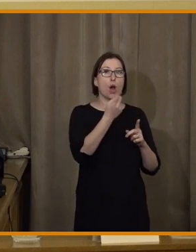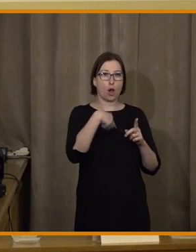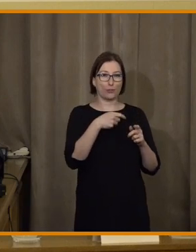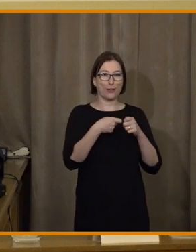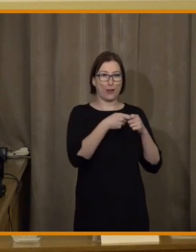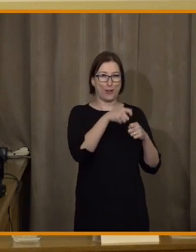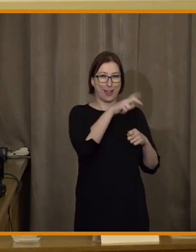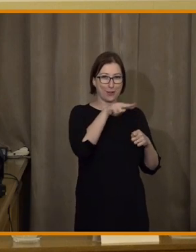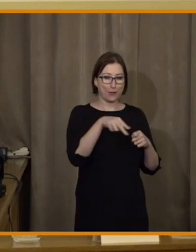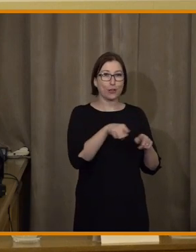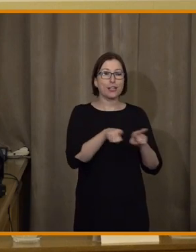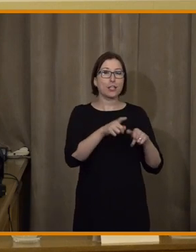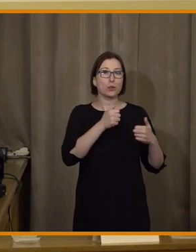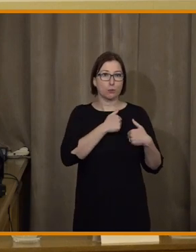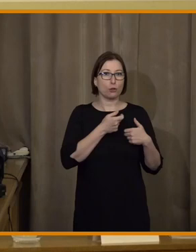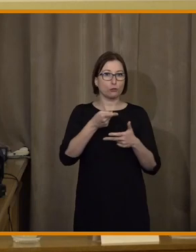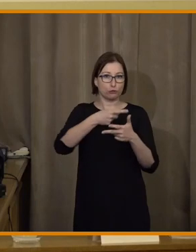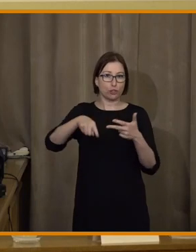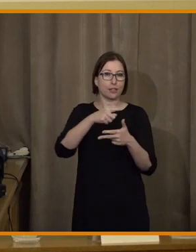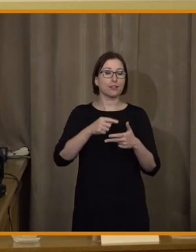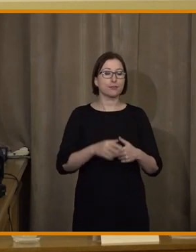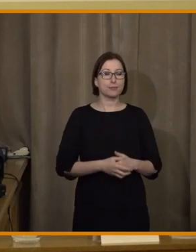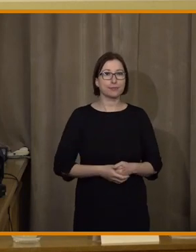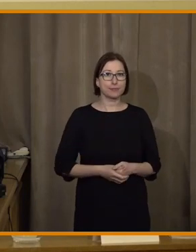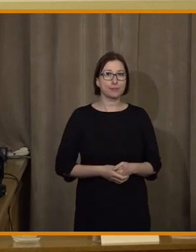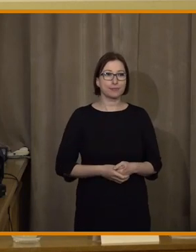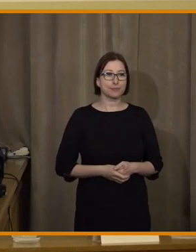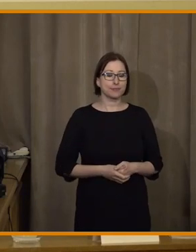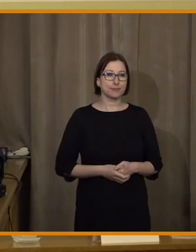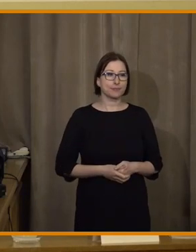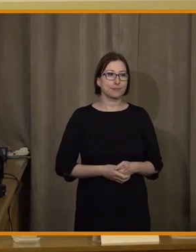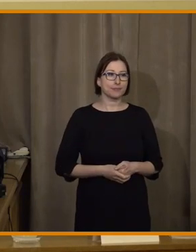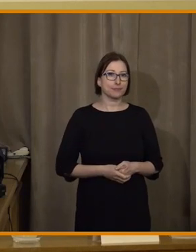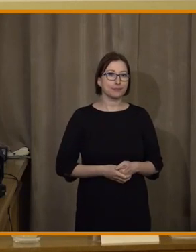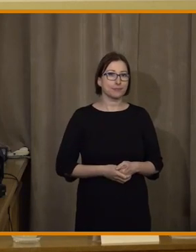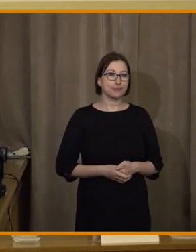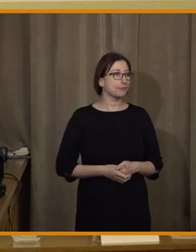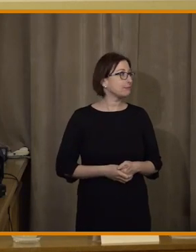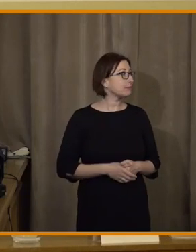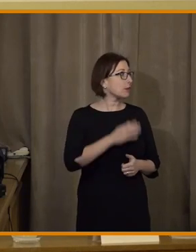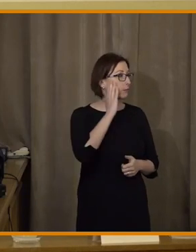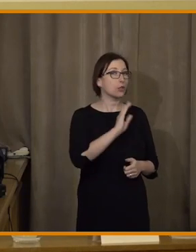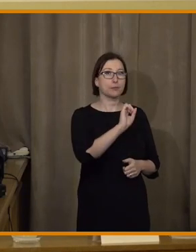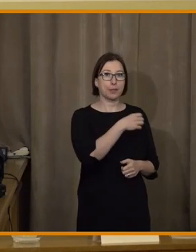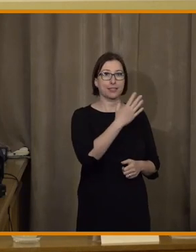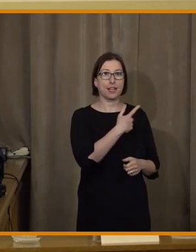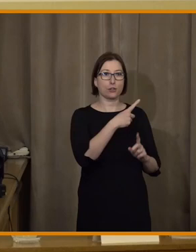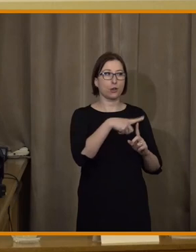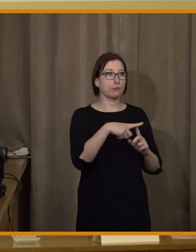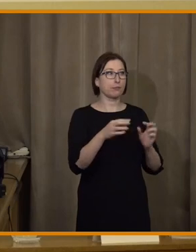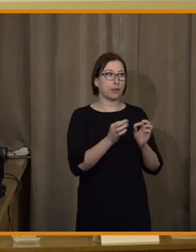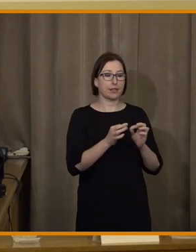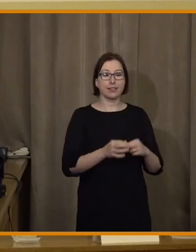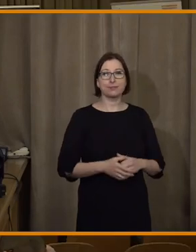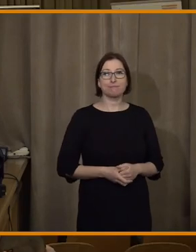z Norska, ale také tlumočníkům jak z angličtiny, tak ze znakového jazyka. A prosím o prezentaci Toma Frederica